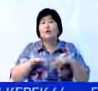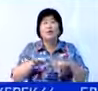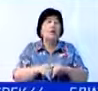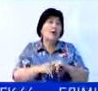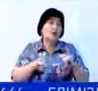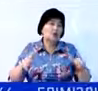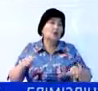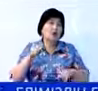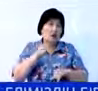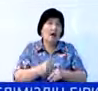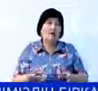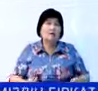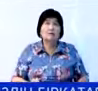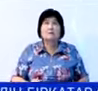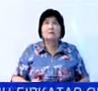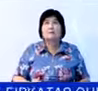күшейетіні